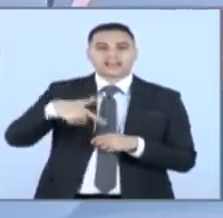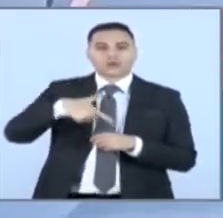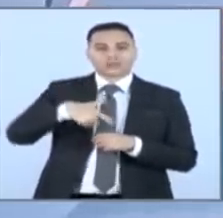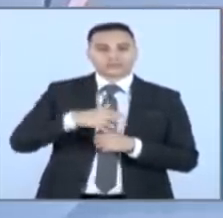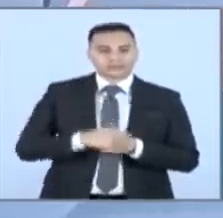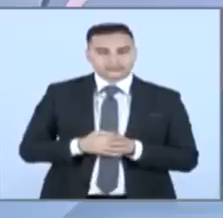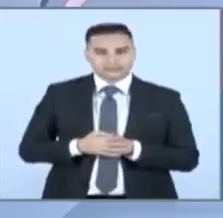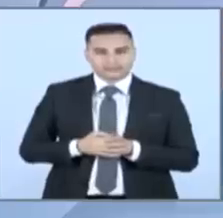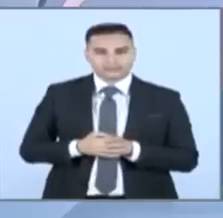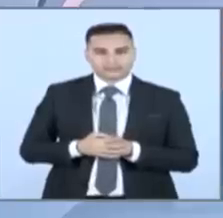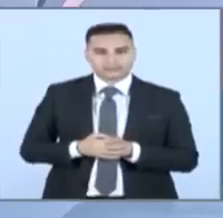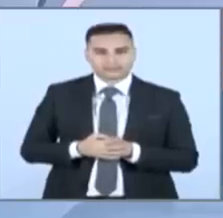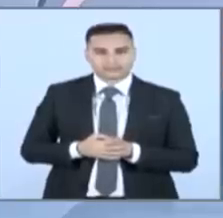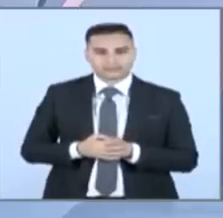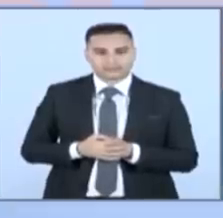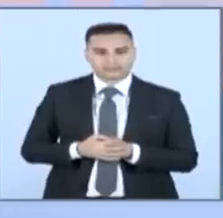1868،